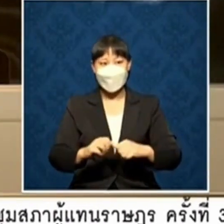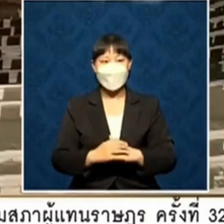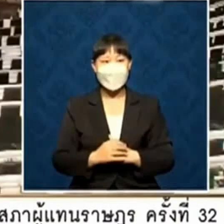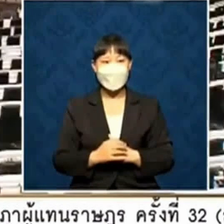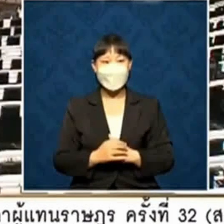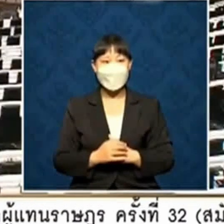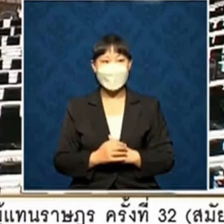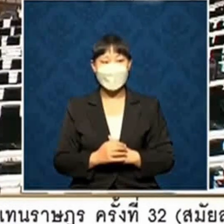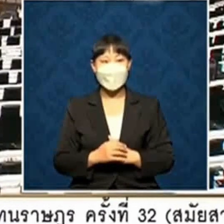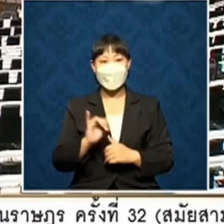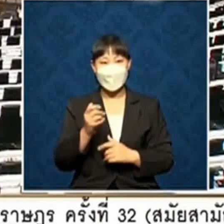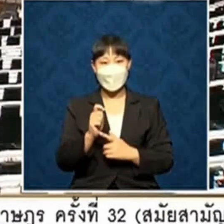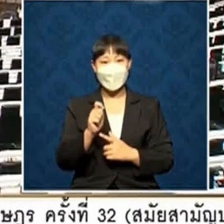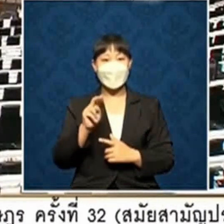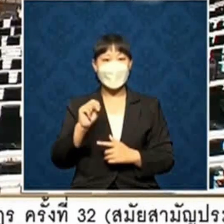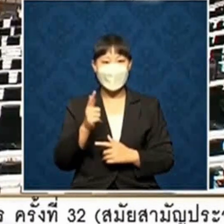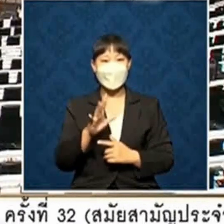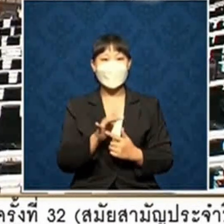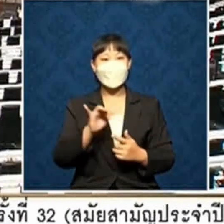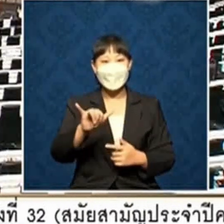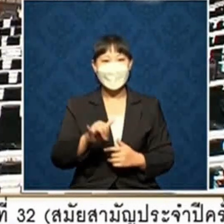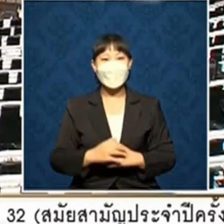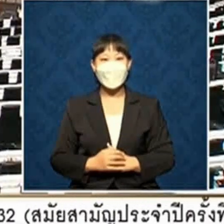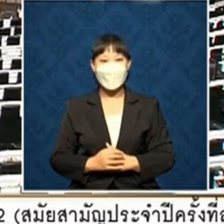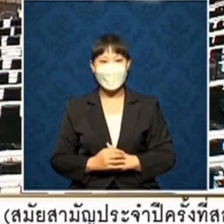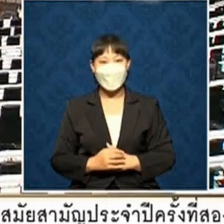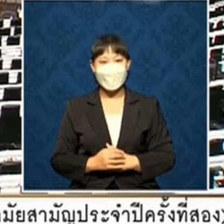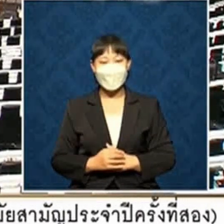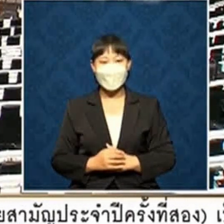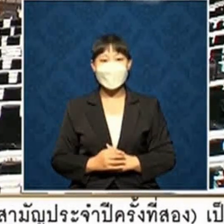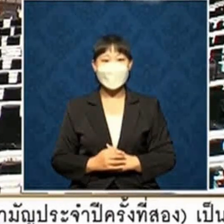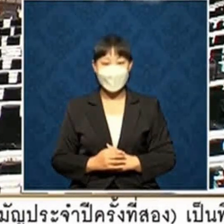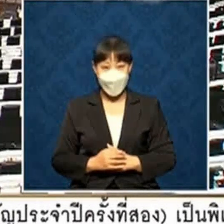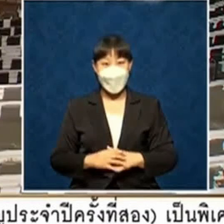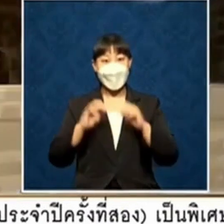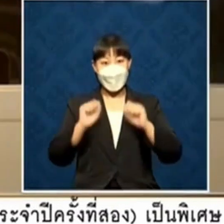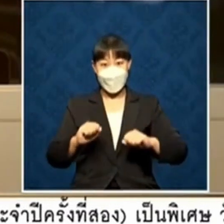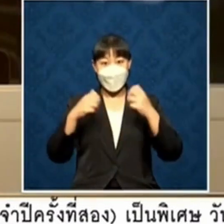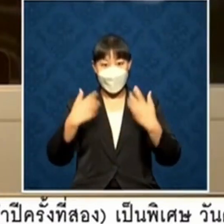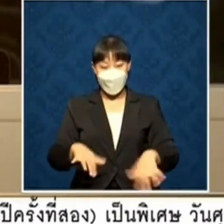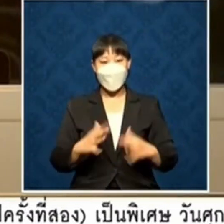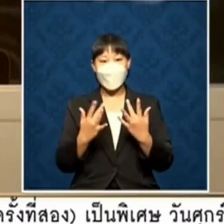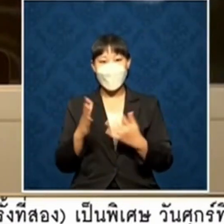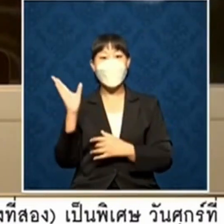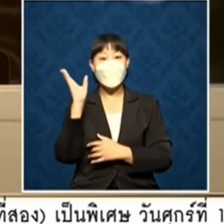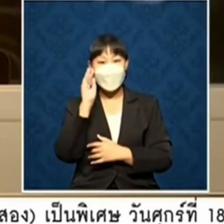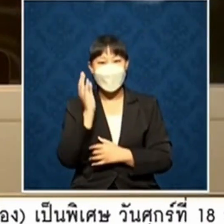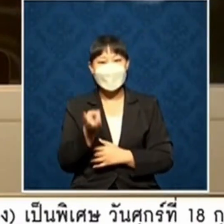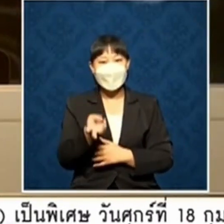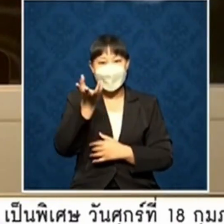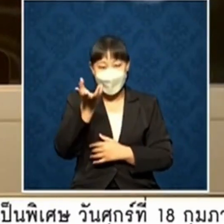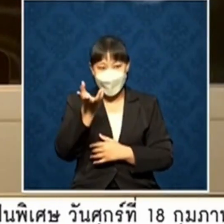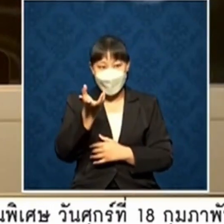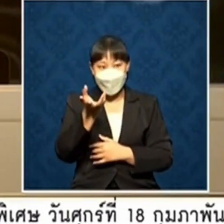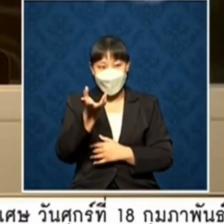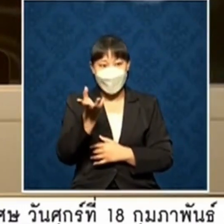การอนุญา ท่านจองชัยครับนิดนึงผมได้วินิจฉัยแล้วเราฟังก็ไปก่อนดีไหมครับ นี่เดี๋ยวจะจบแล้วครับ ฟังท่านจ